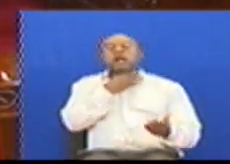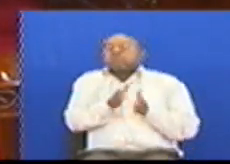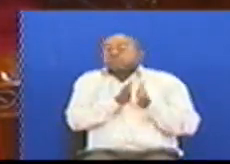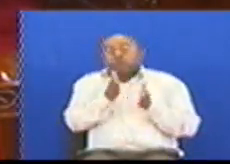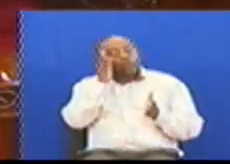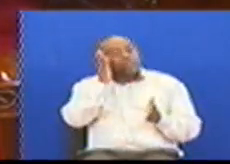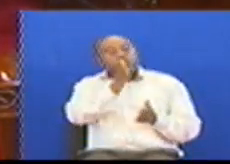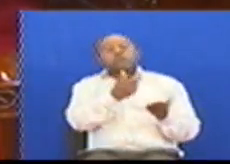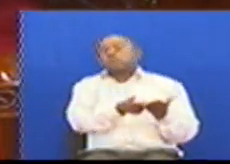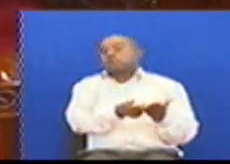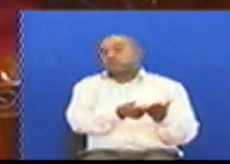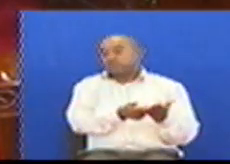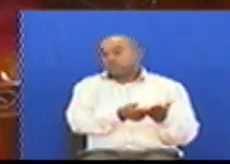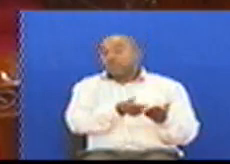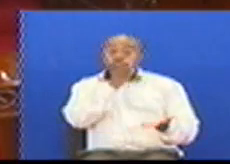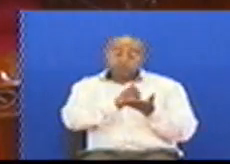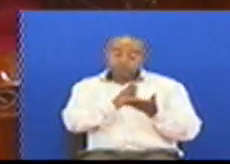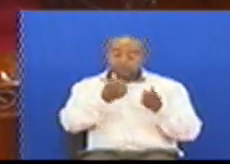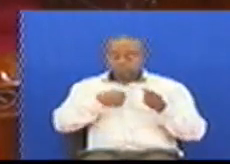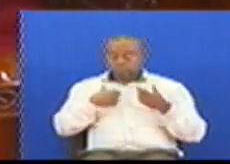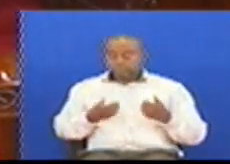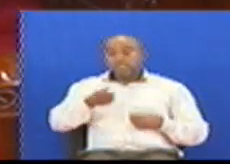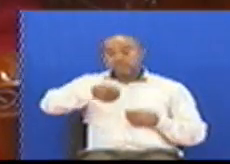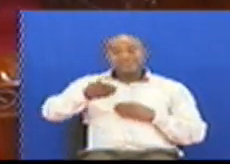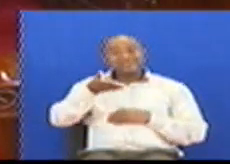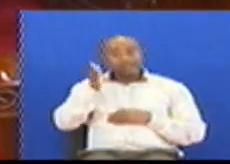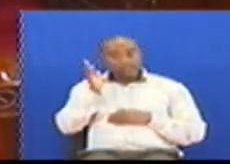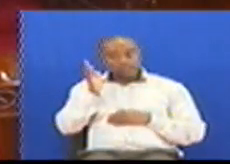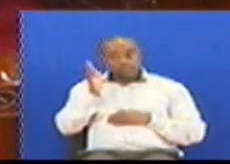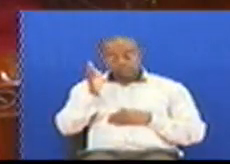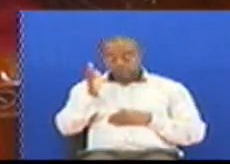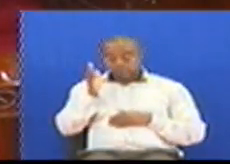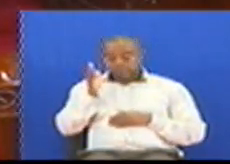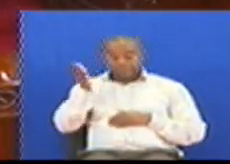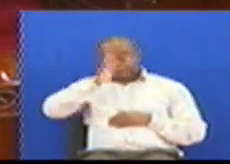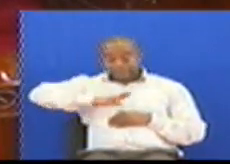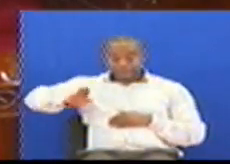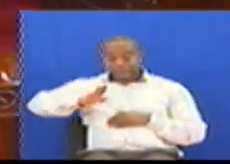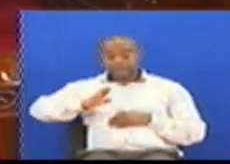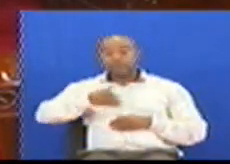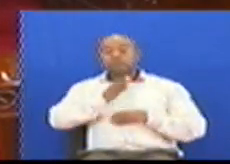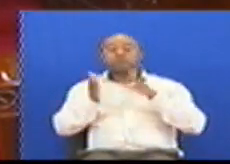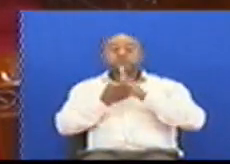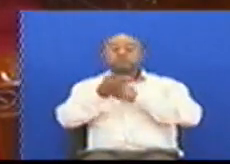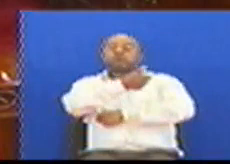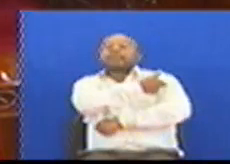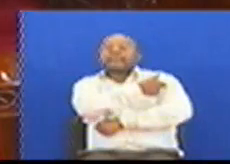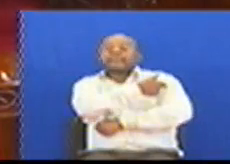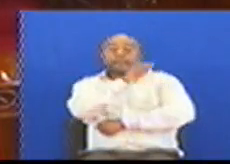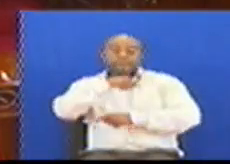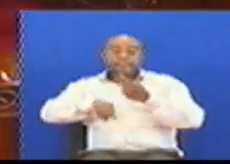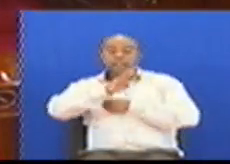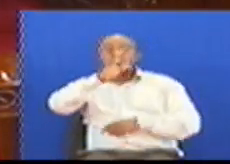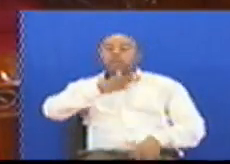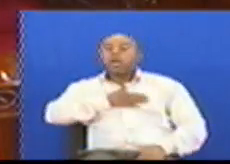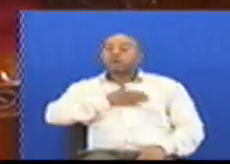niipongeze sana serikali kwa kukamilisha ujenzi wa hospitali ya wilaya ya Chemba. Kilichobaki sasa ni kumalizia, na nimeona kwenye